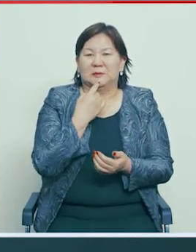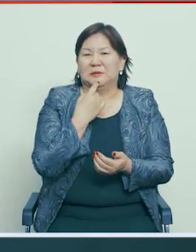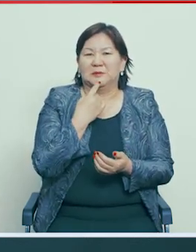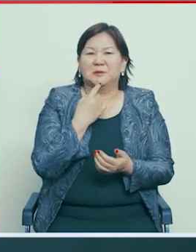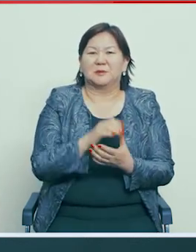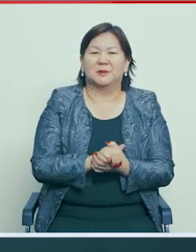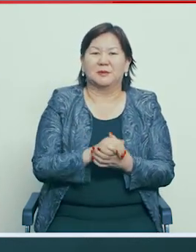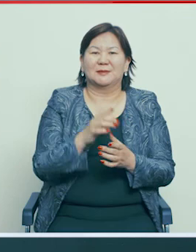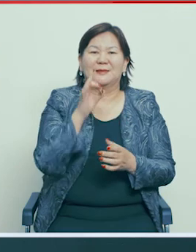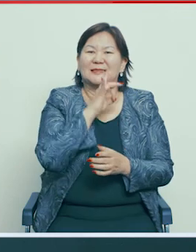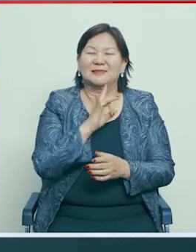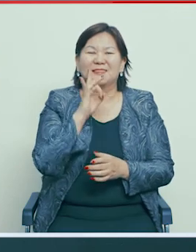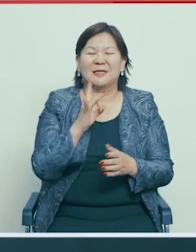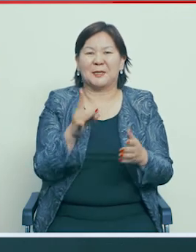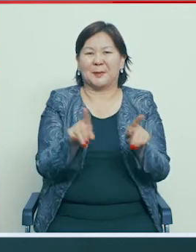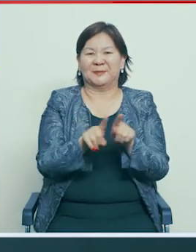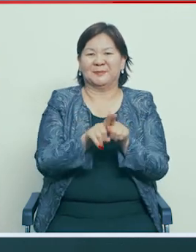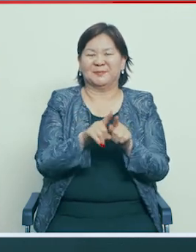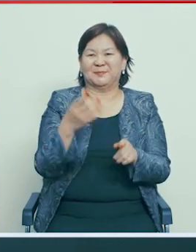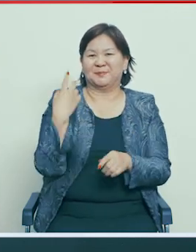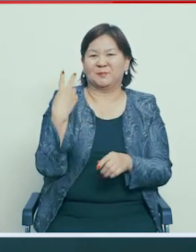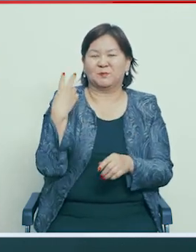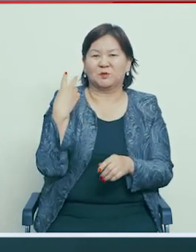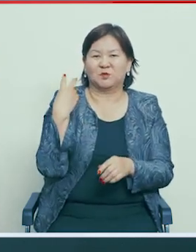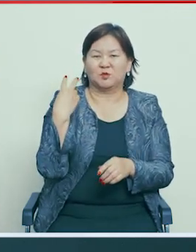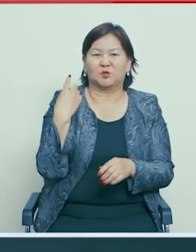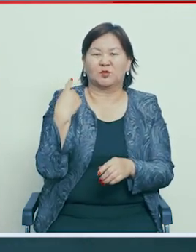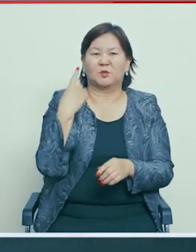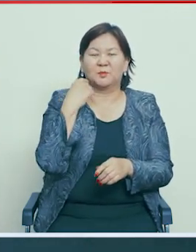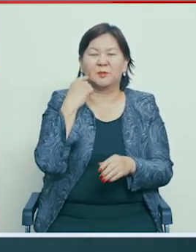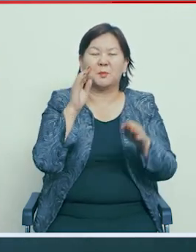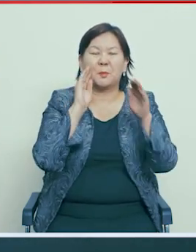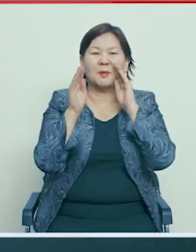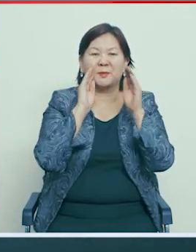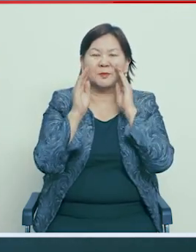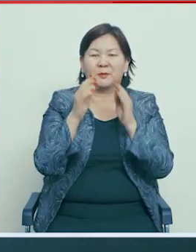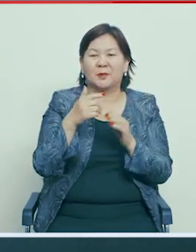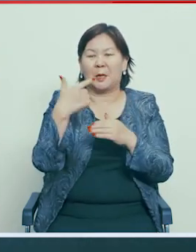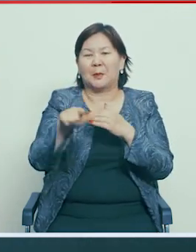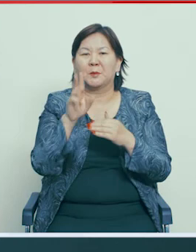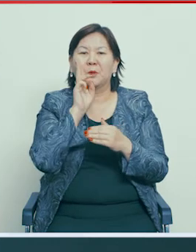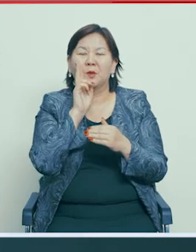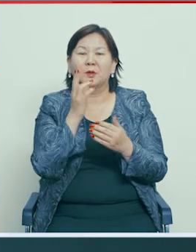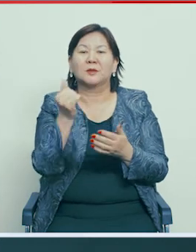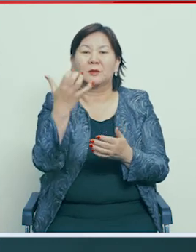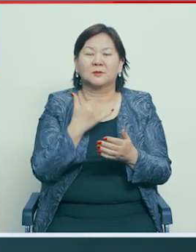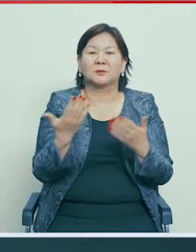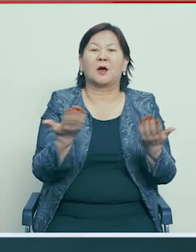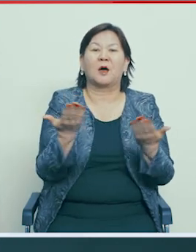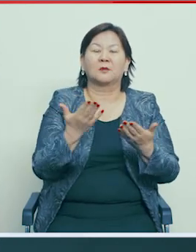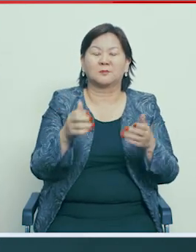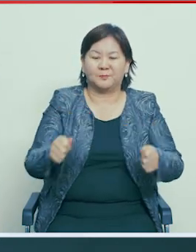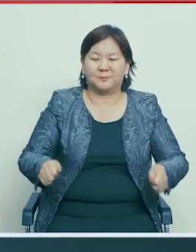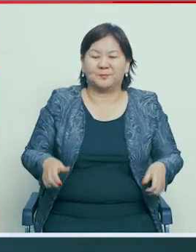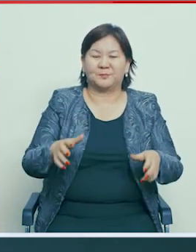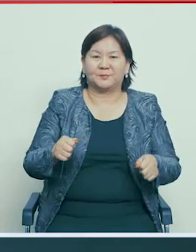хэцүү. Тэгэл одоо ресторан гээл тэгэхэд бид нар бол өчигдөрхөн бид нар фэйсбүүкээр нэг эмэгтэй асуугаад гадны хүн хоолнд оруулах гэсэн хаана байдгүй гэд тэг хэд хэдэн тэргийн зэрэгтэй